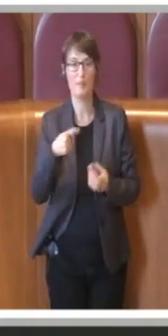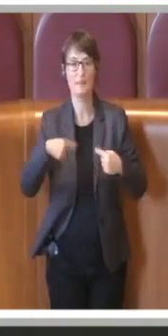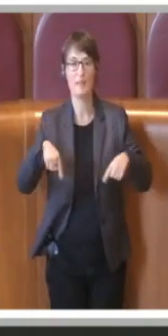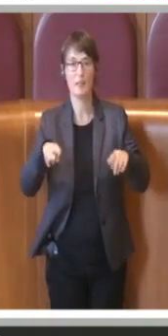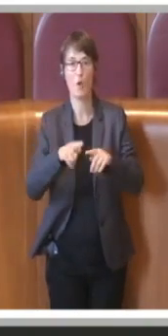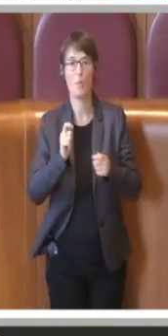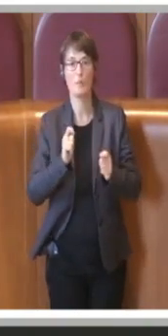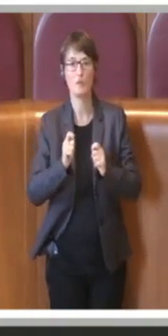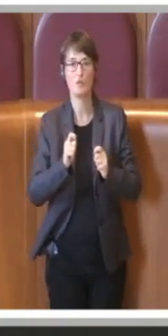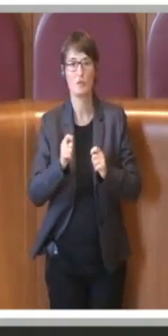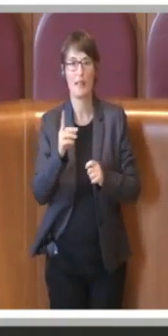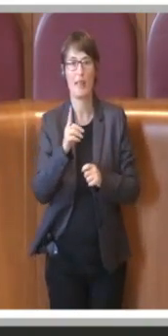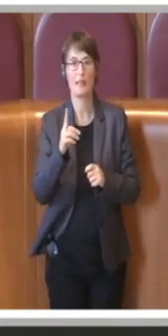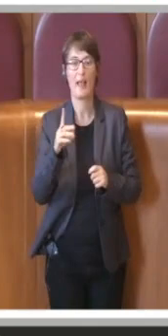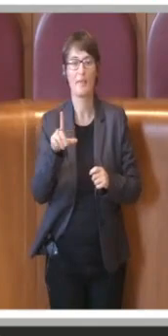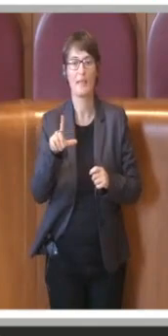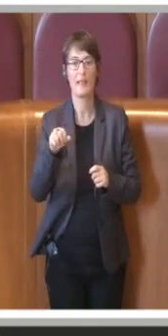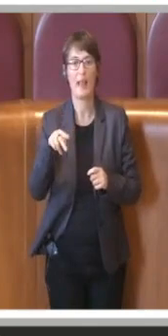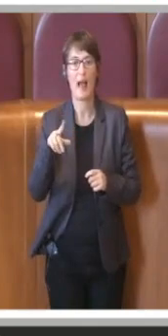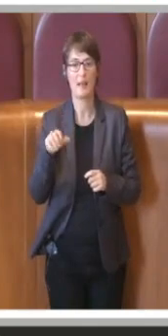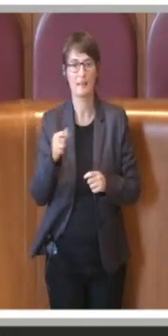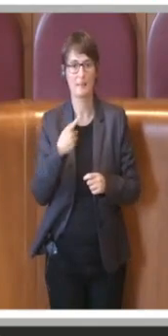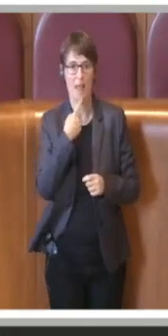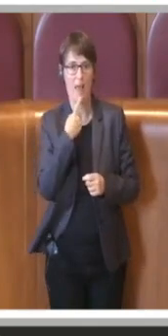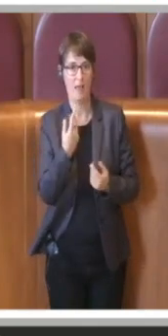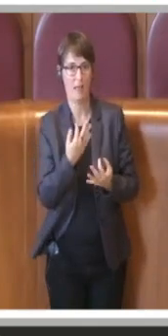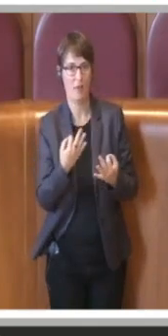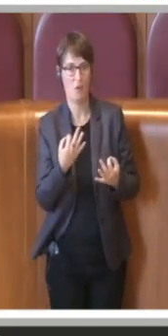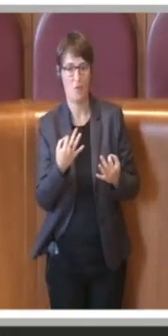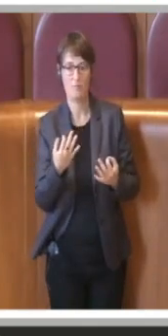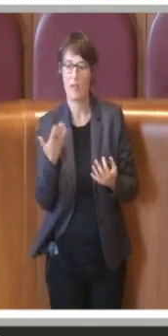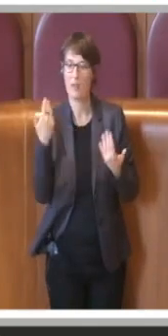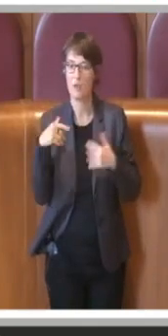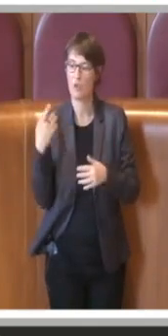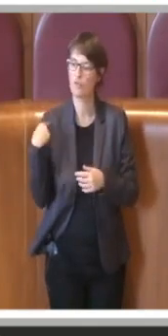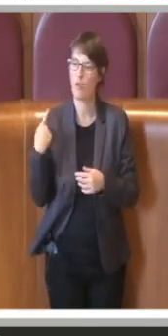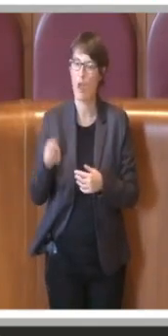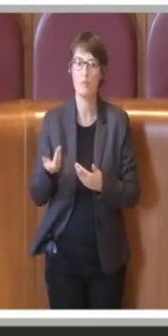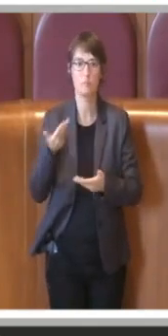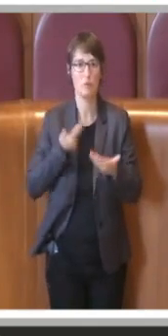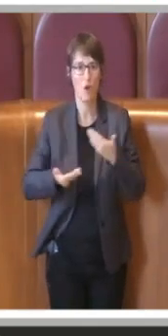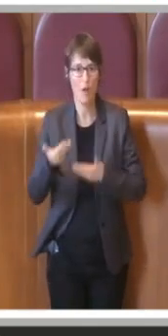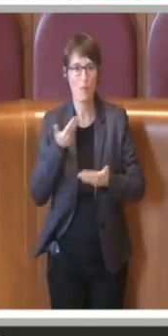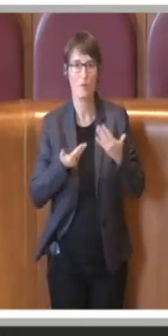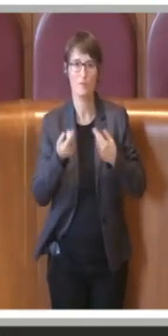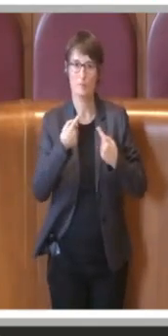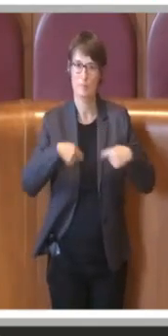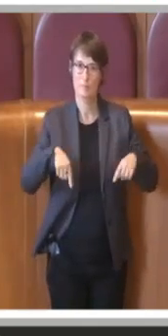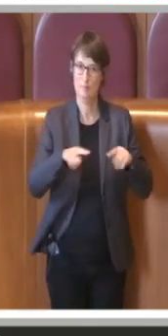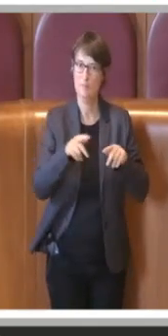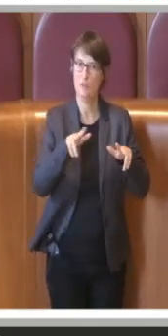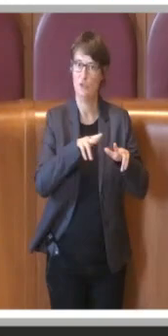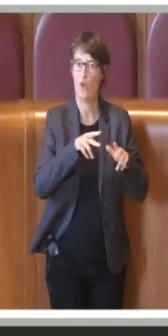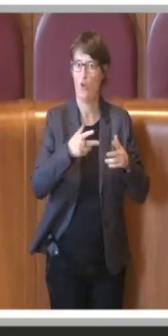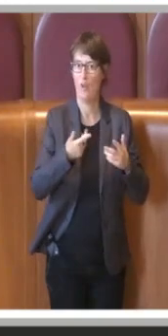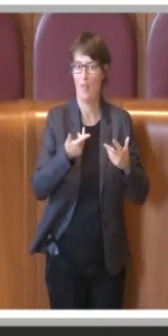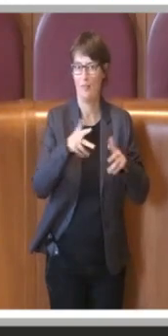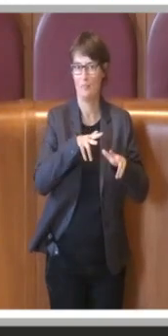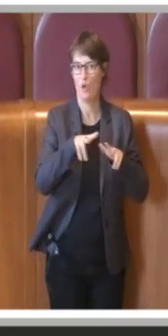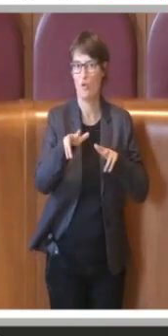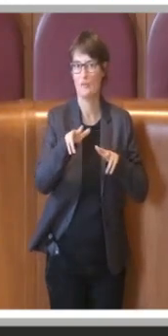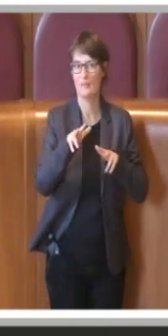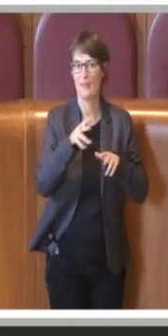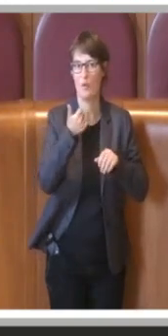Commercio, Davide Lanza, c'è stata una intensa collaborazione tra Commissione Consiliare Capitolina